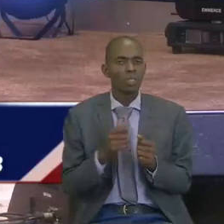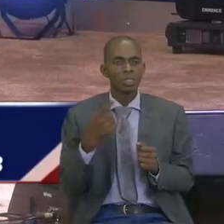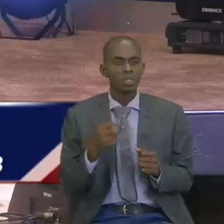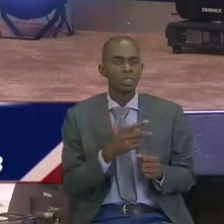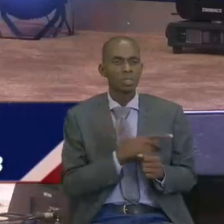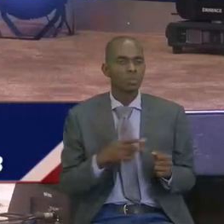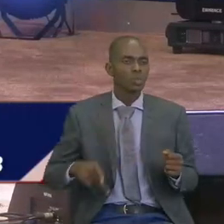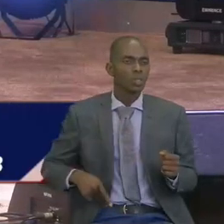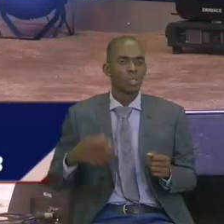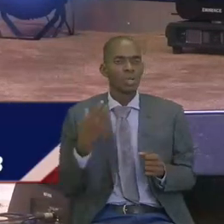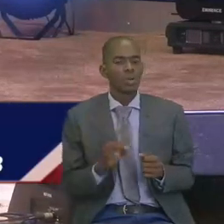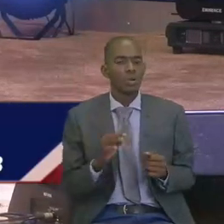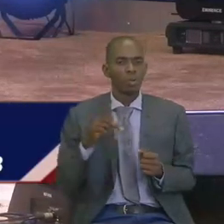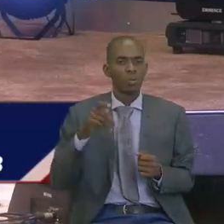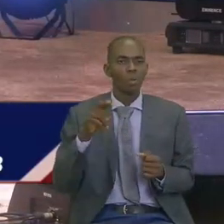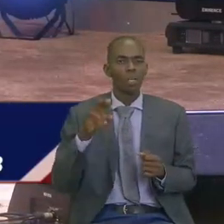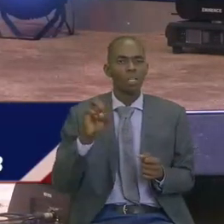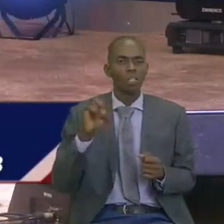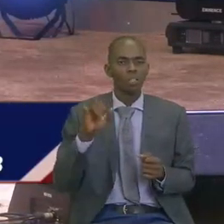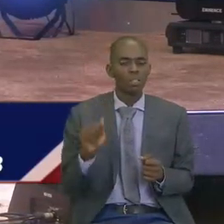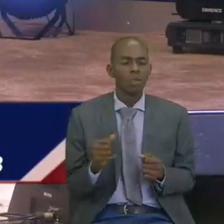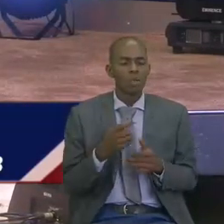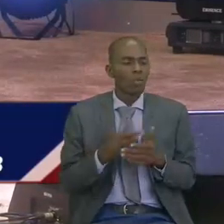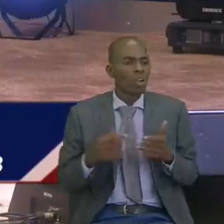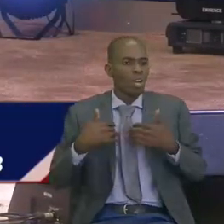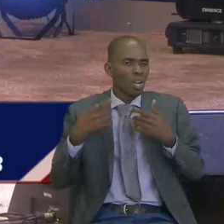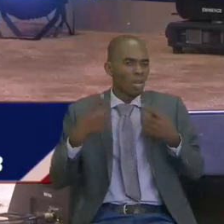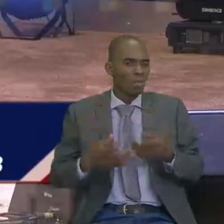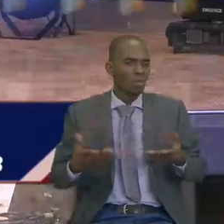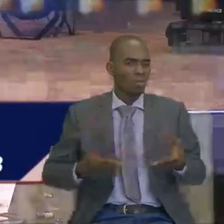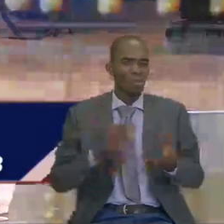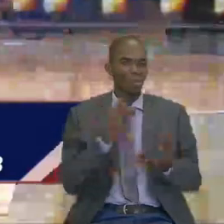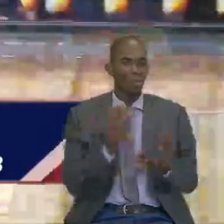de la Perse. Ce qui est arrivé, c'est que Daniel